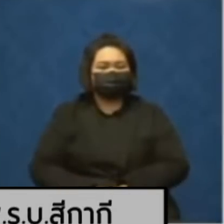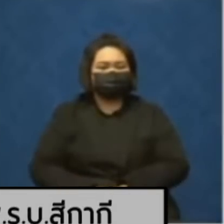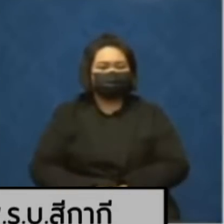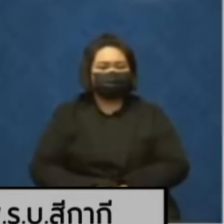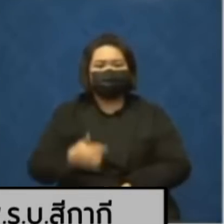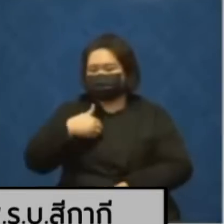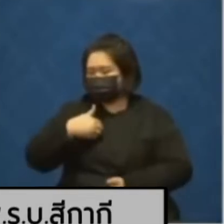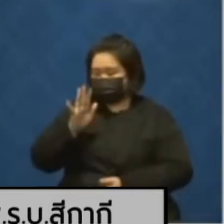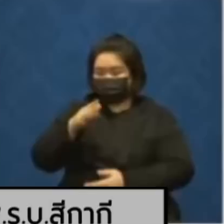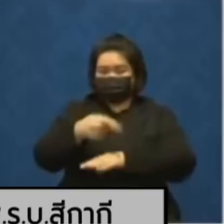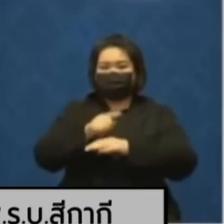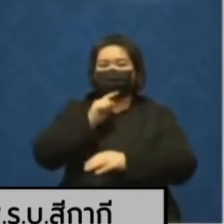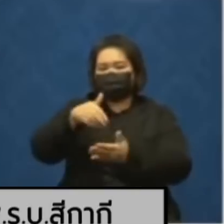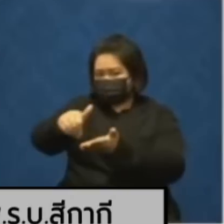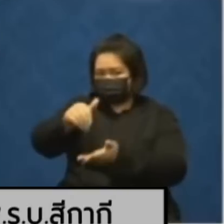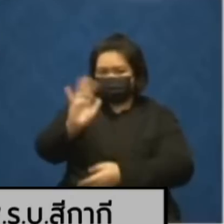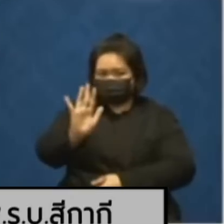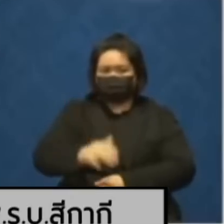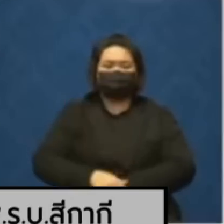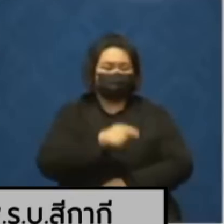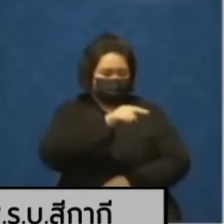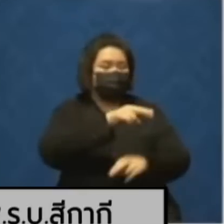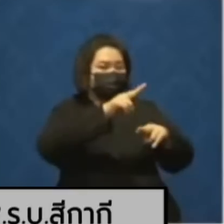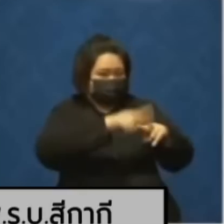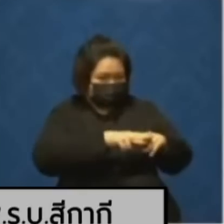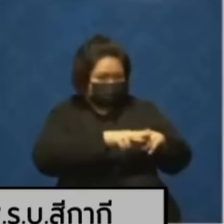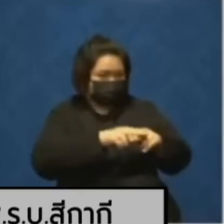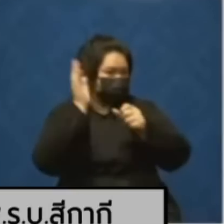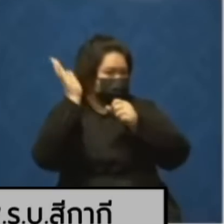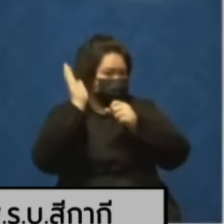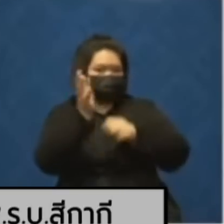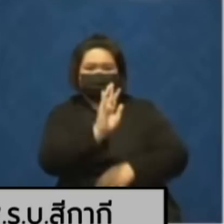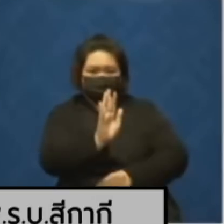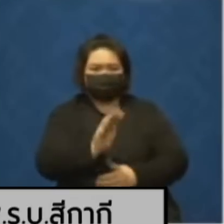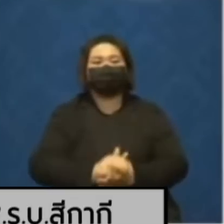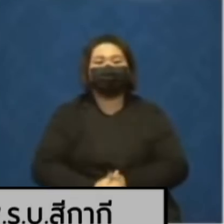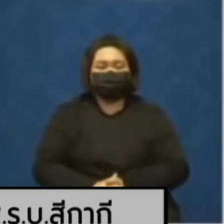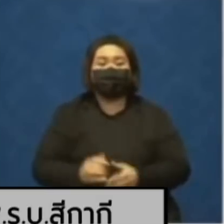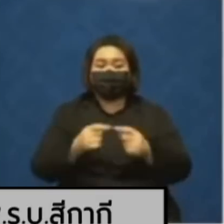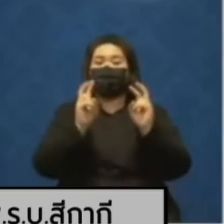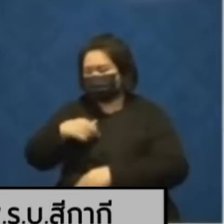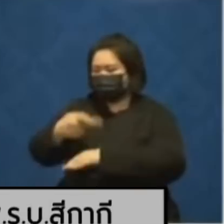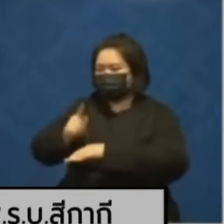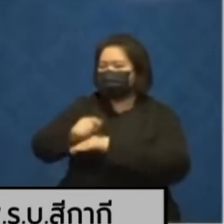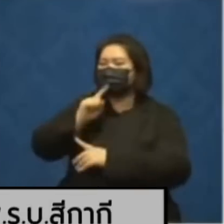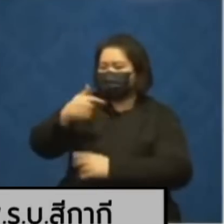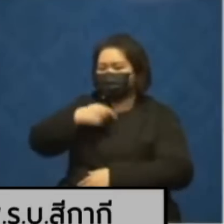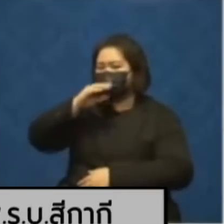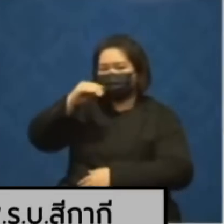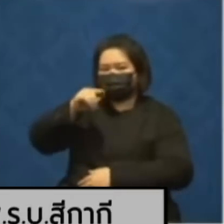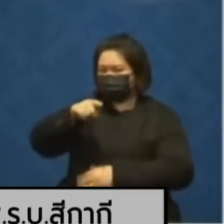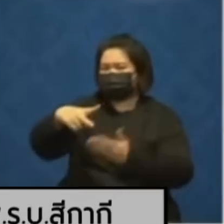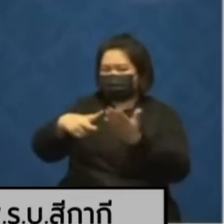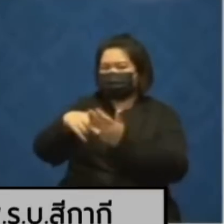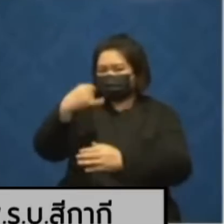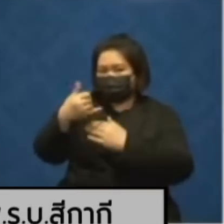ผม่รายหครัแตขอใหทานลลง sheep้ท่านุก่ wurdenในประเดตีแล้ Fingerทานลง